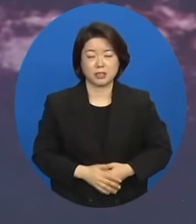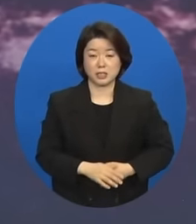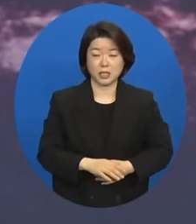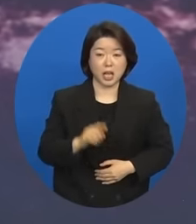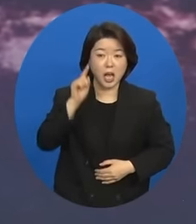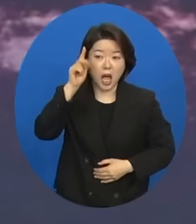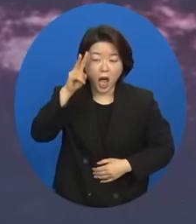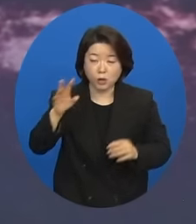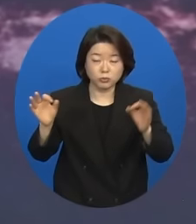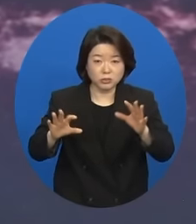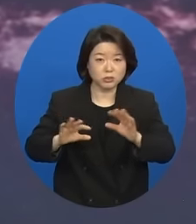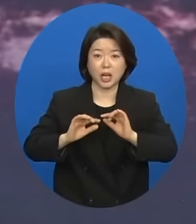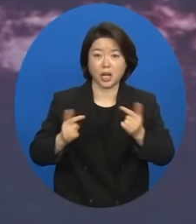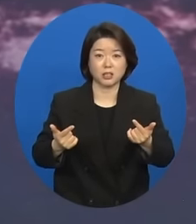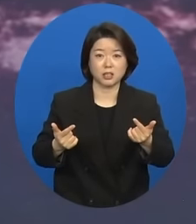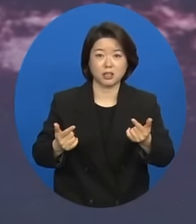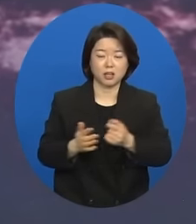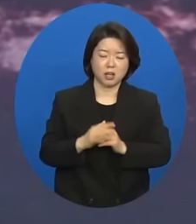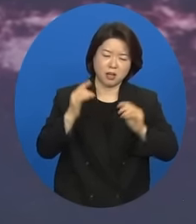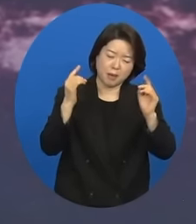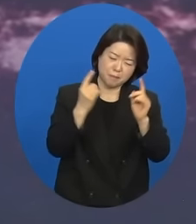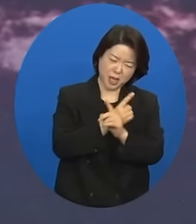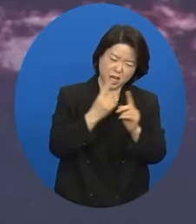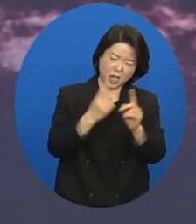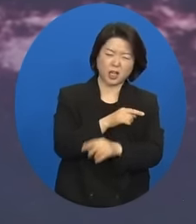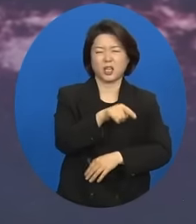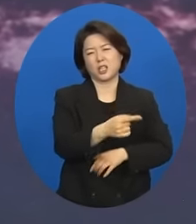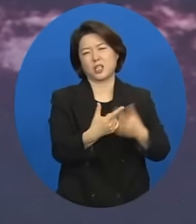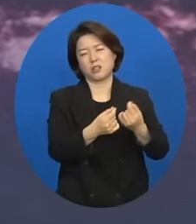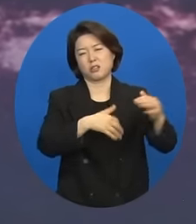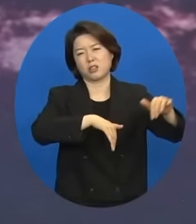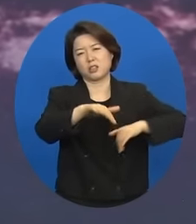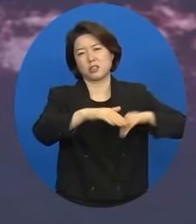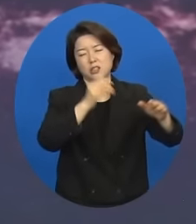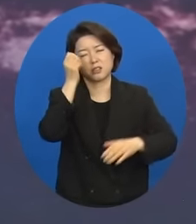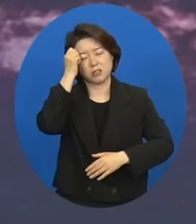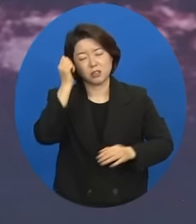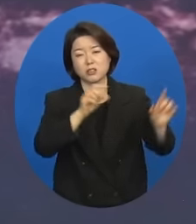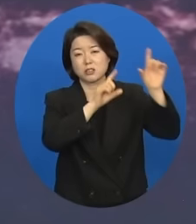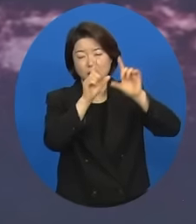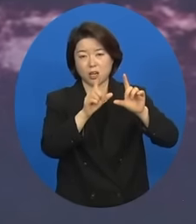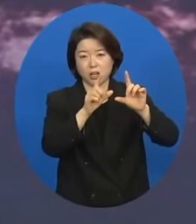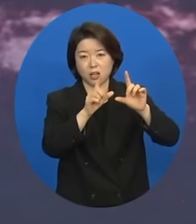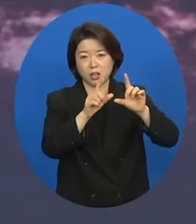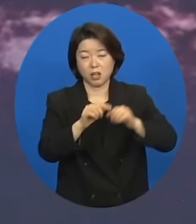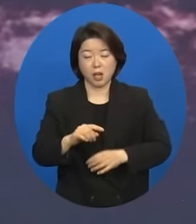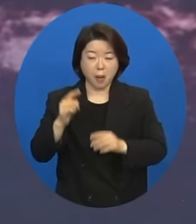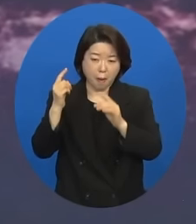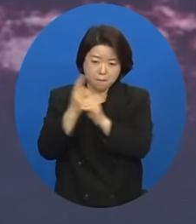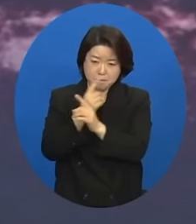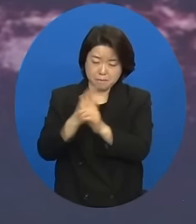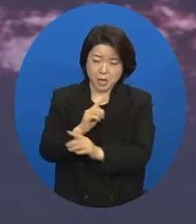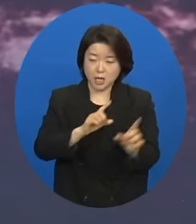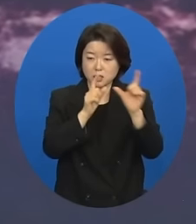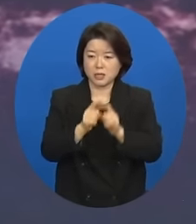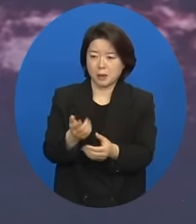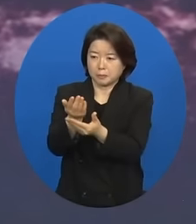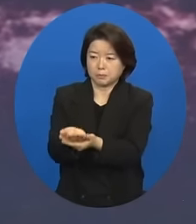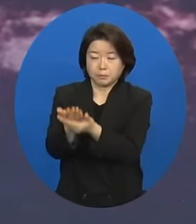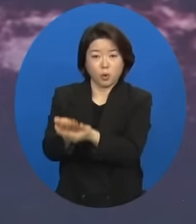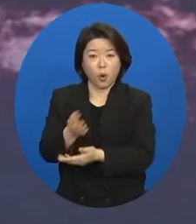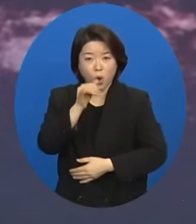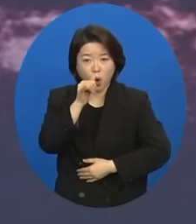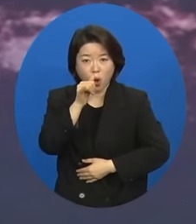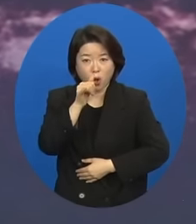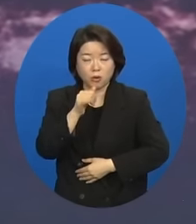이틀이 아니고요 매일의 삶이 이렇게 살아야 되고요 매일의 삶이 얻어 먹어야 되는 거예요